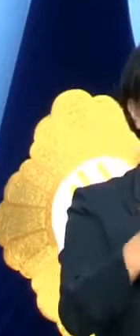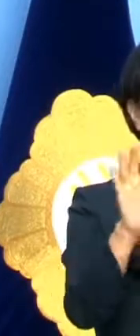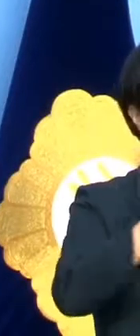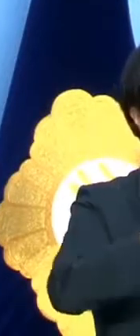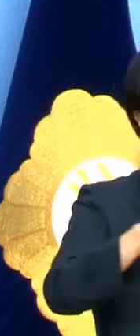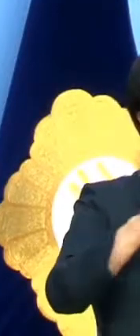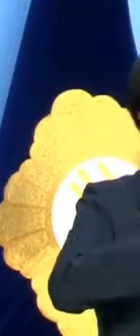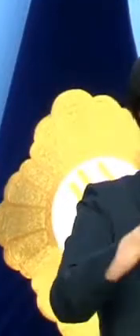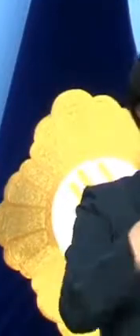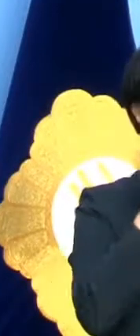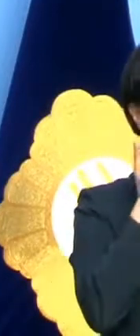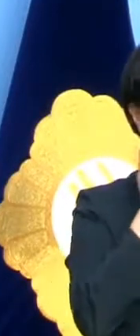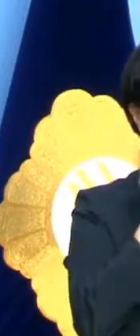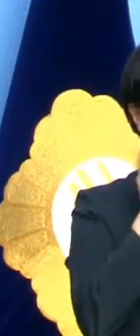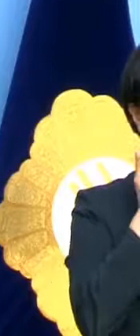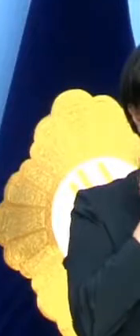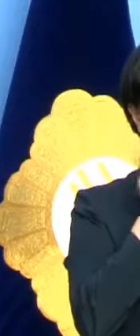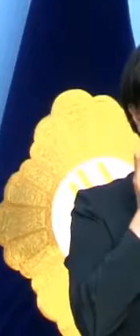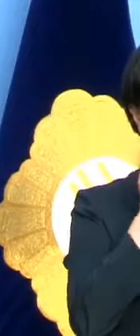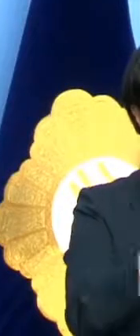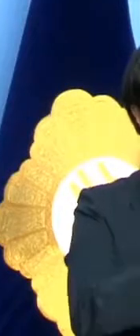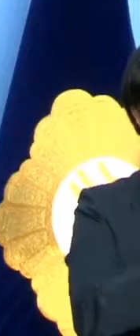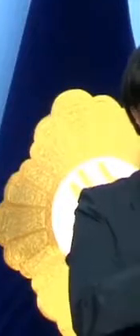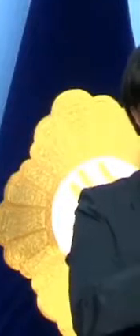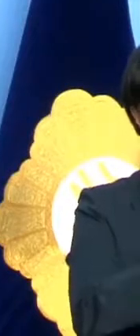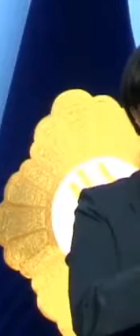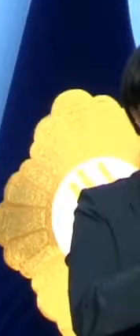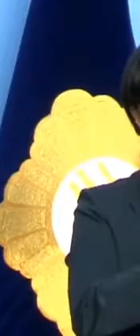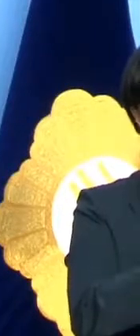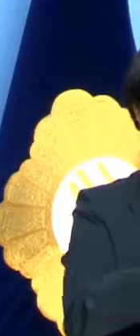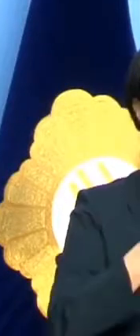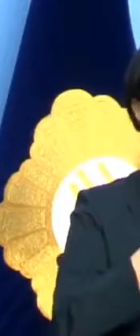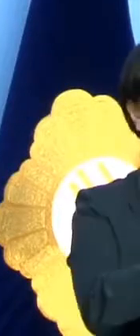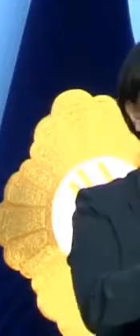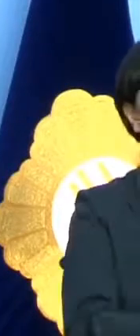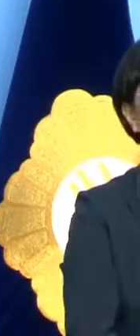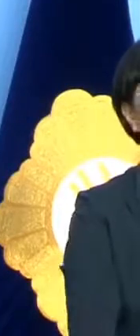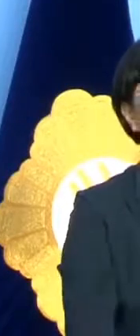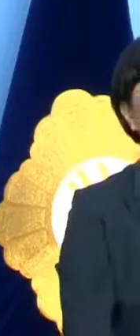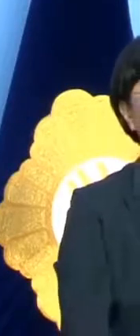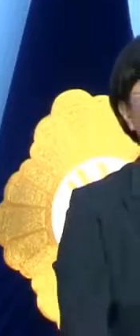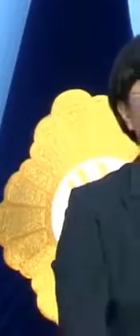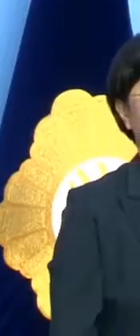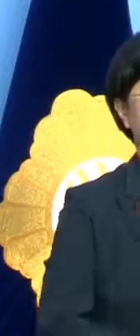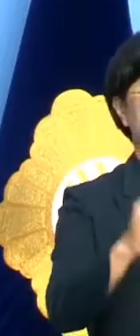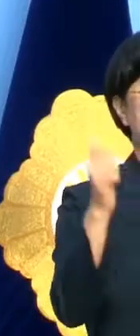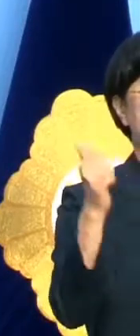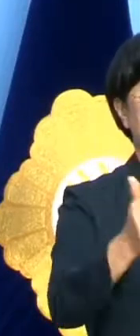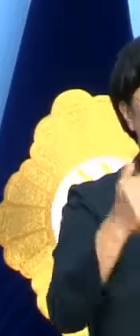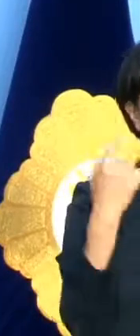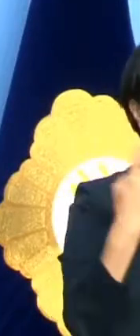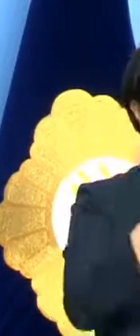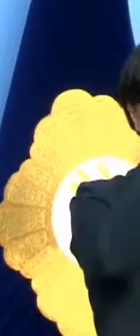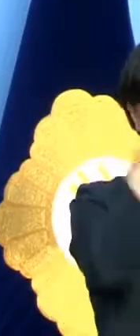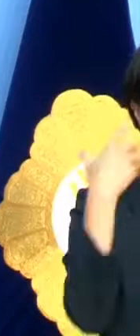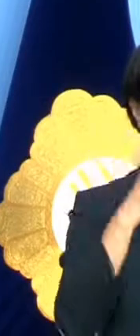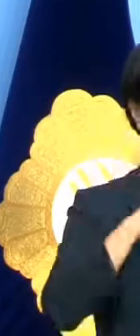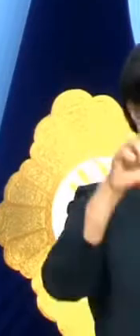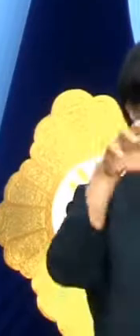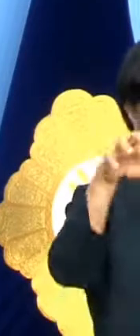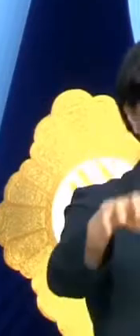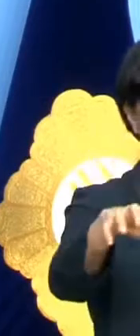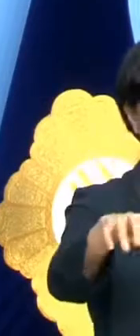될 수 있도록 협력해 줄 것을 강력히 족구 드립니다 국회에서도 정부와 지자체 간의